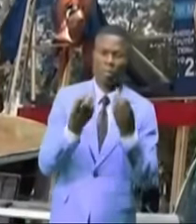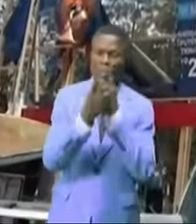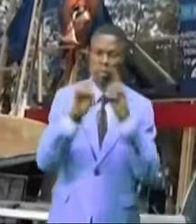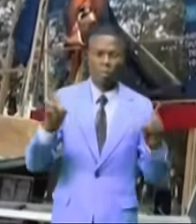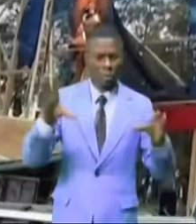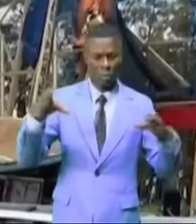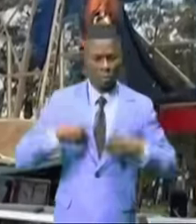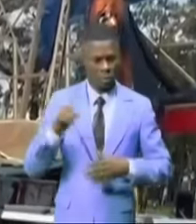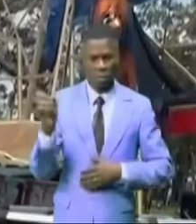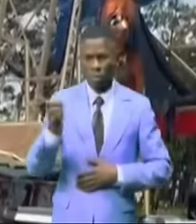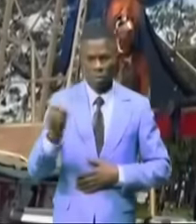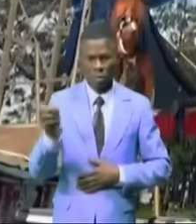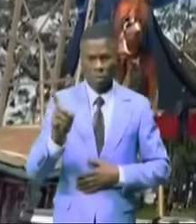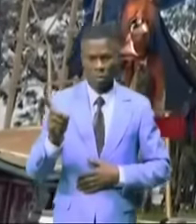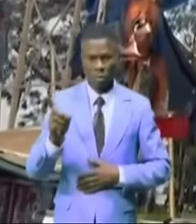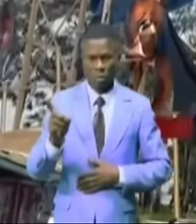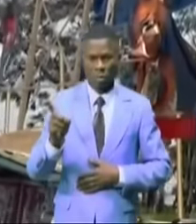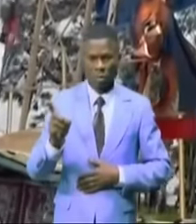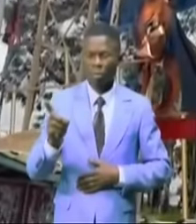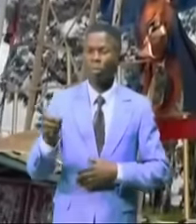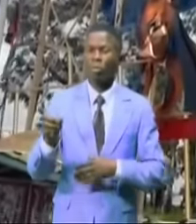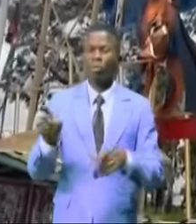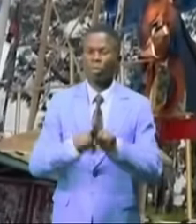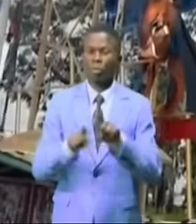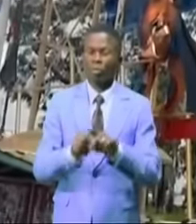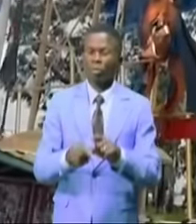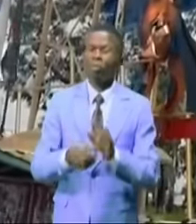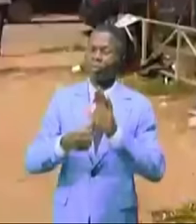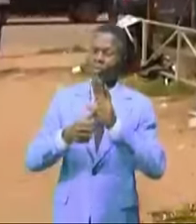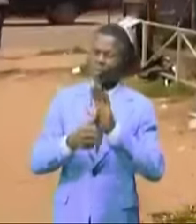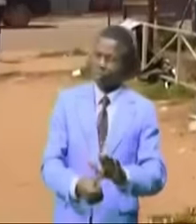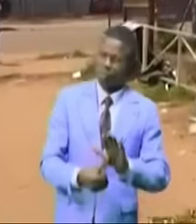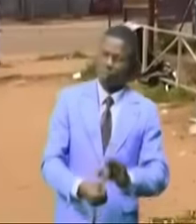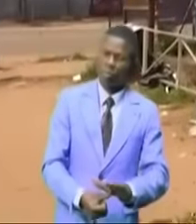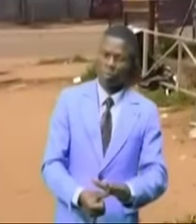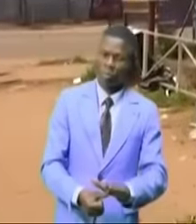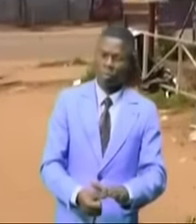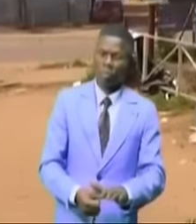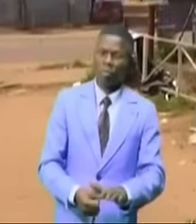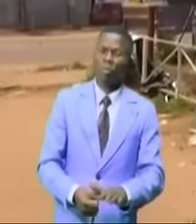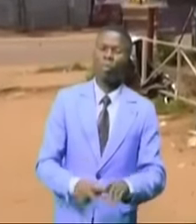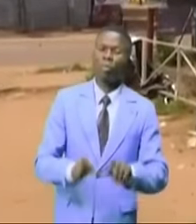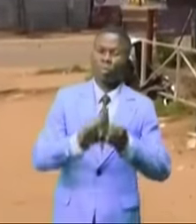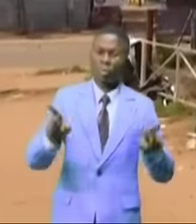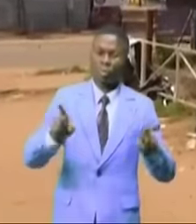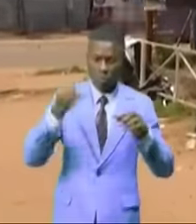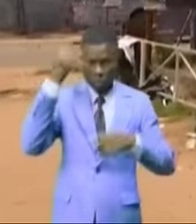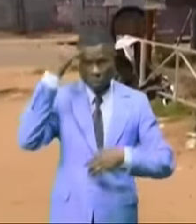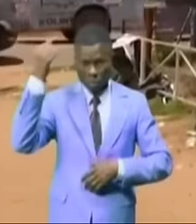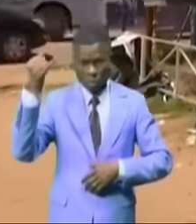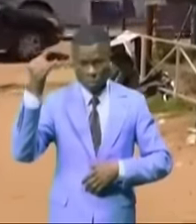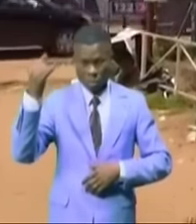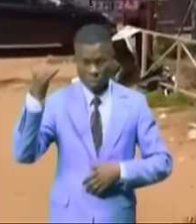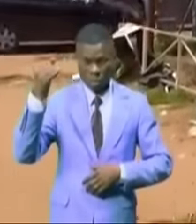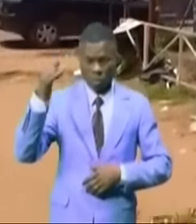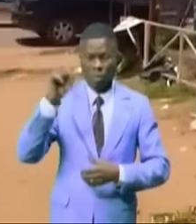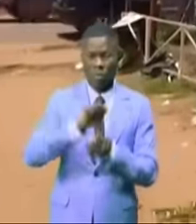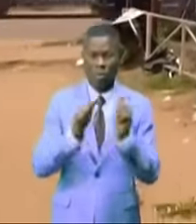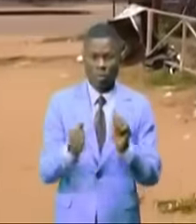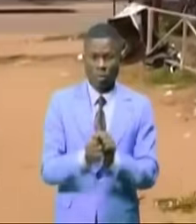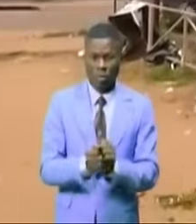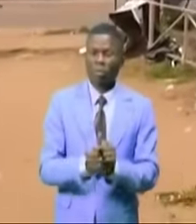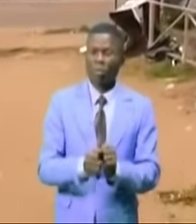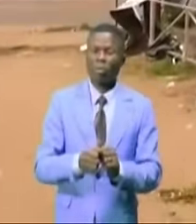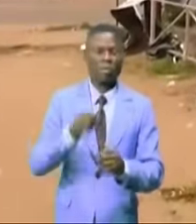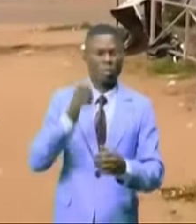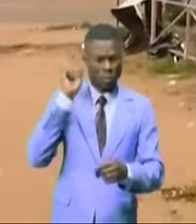des tares. Elles sont une forme de dictature. La différence des opinions et la sève du pluralisme politique avec à la